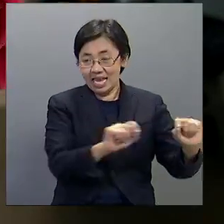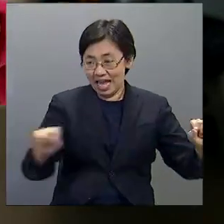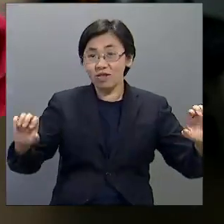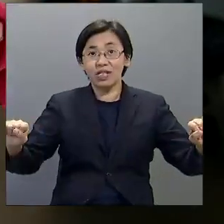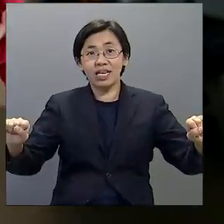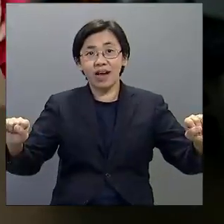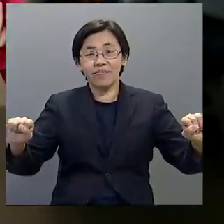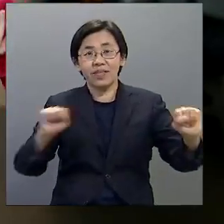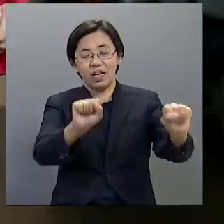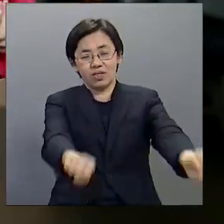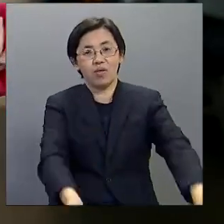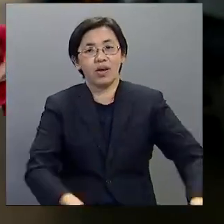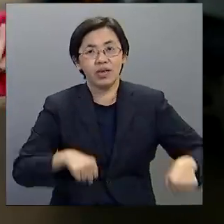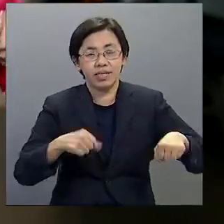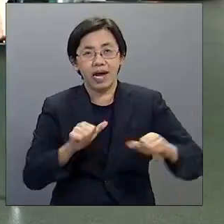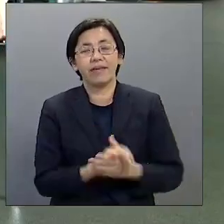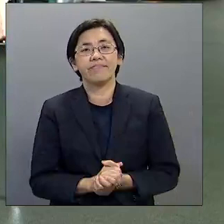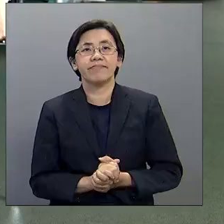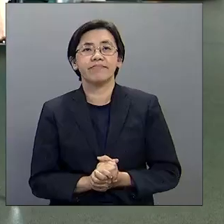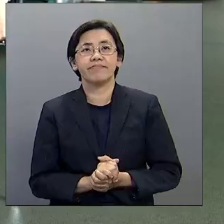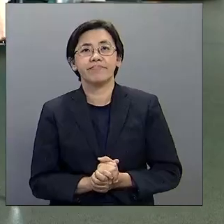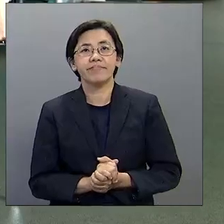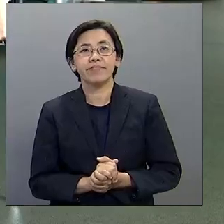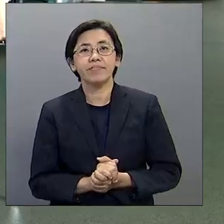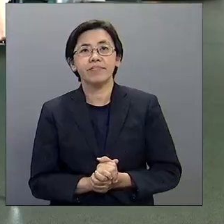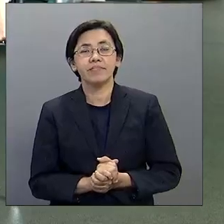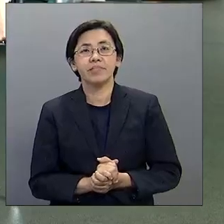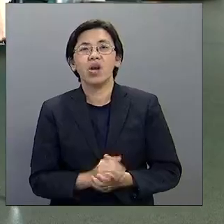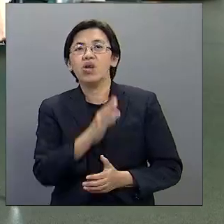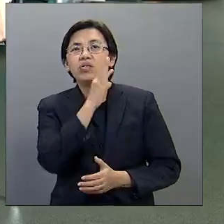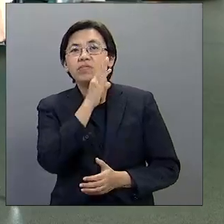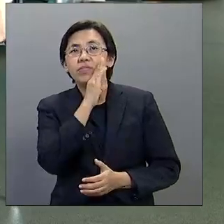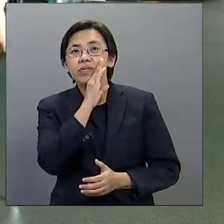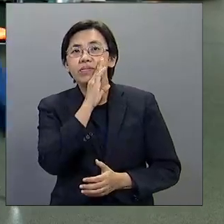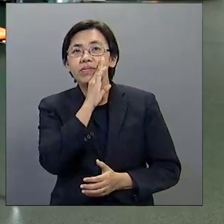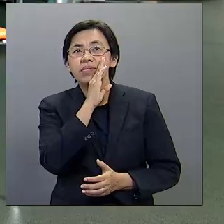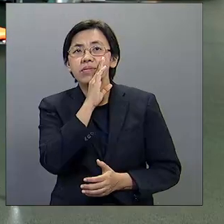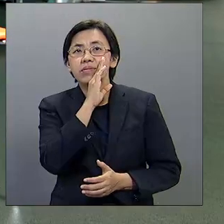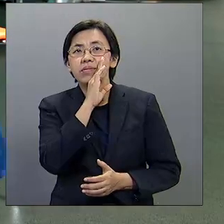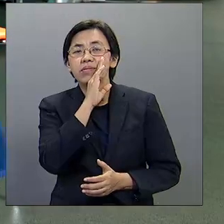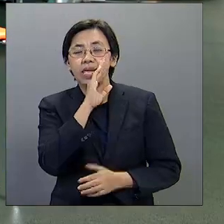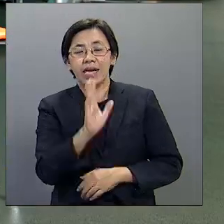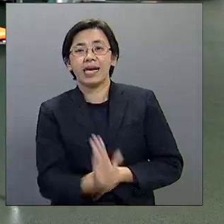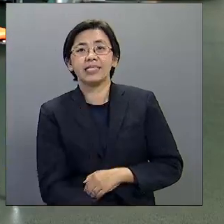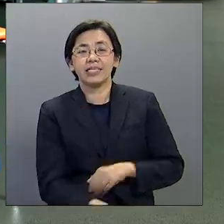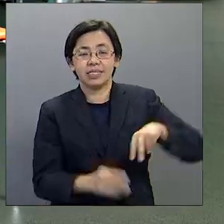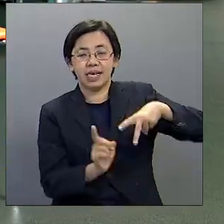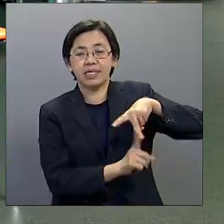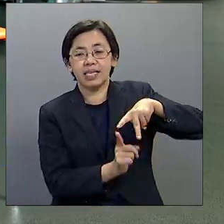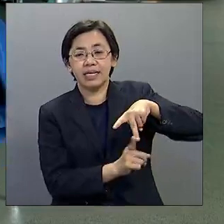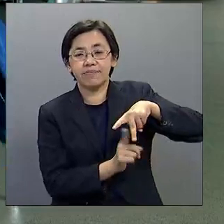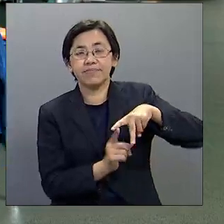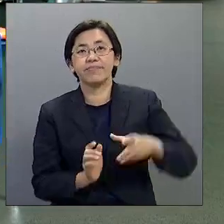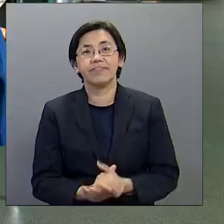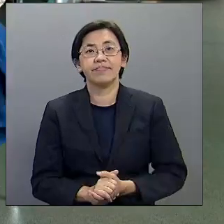ไปที่ฝ่าเท้าเราได้นะคะ ค่ะ สมมติเป็นที่ข้างซ้ายของคุณแพรก็ได้ ข้างนี้เนาะ ใช่ ค่ะ ผม